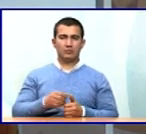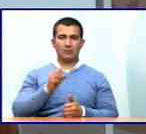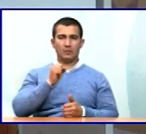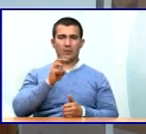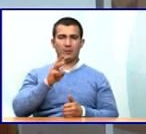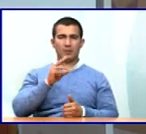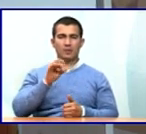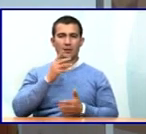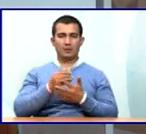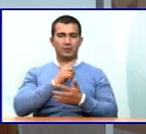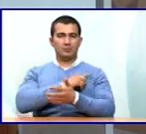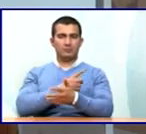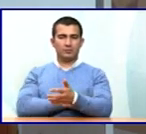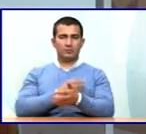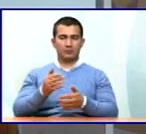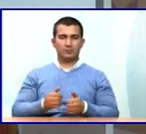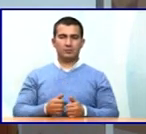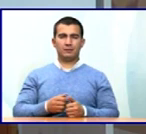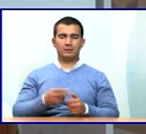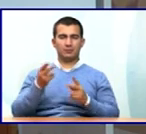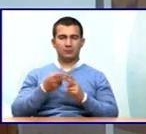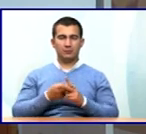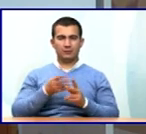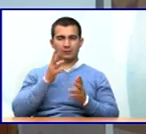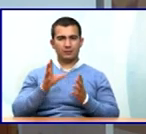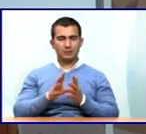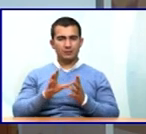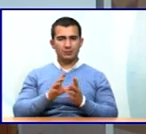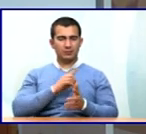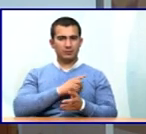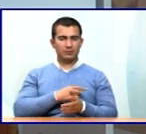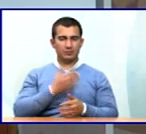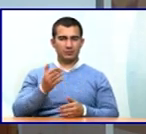kuchi bo'lamiz tok kuchi va